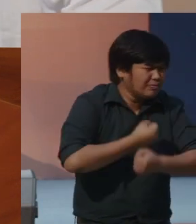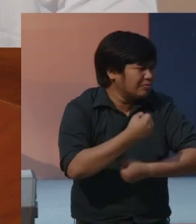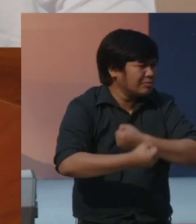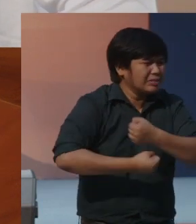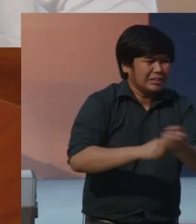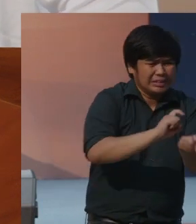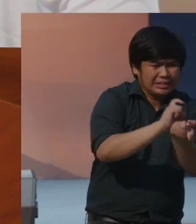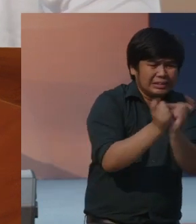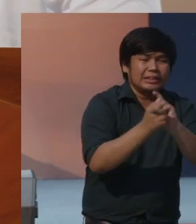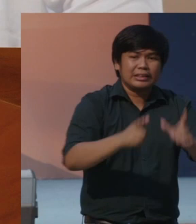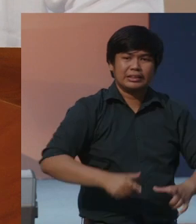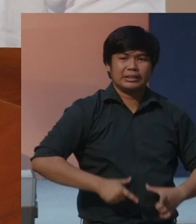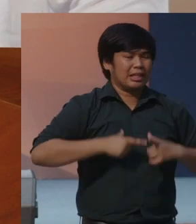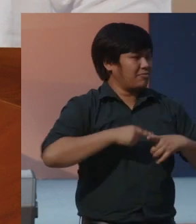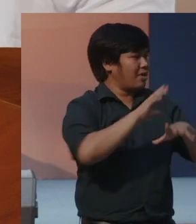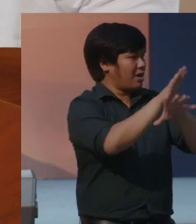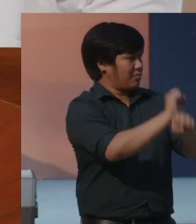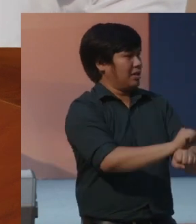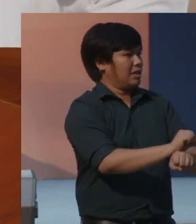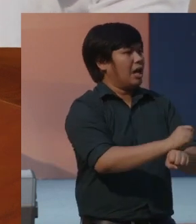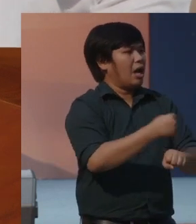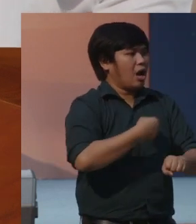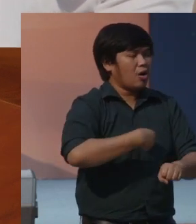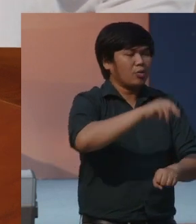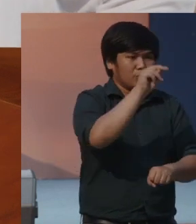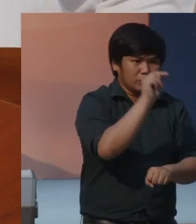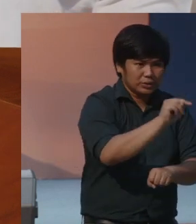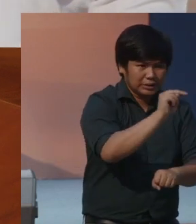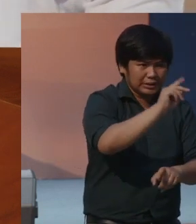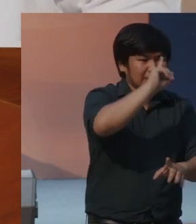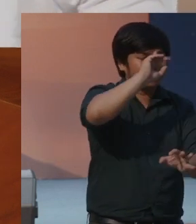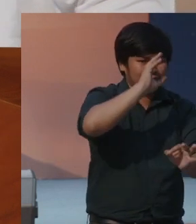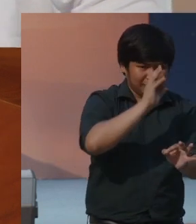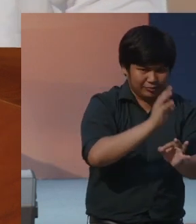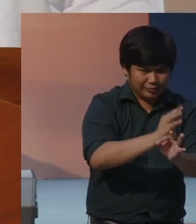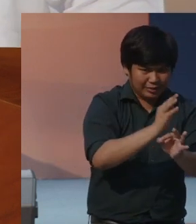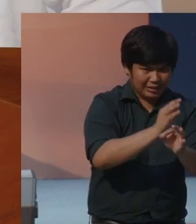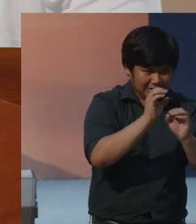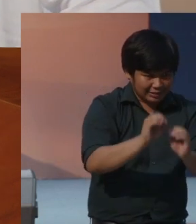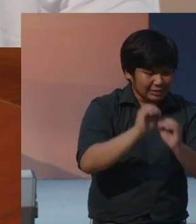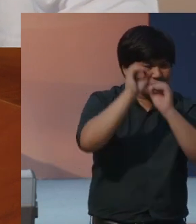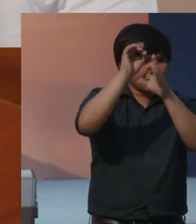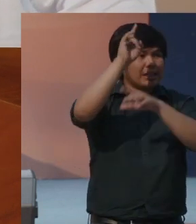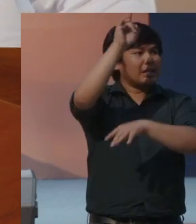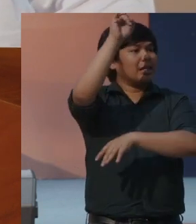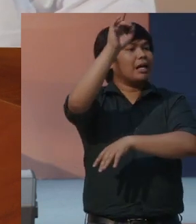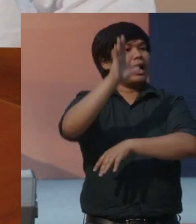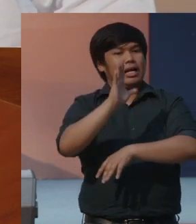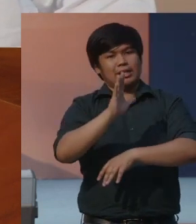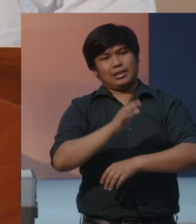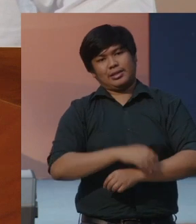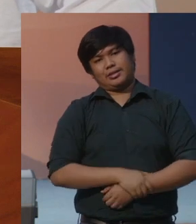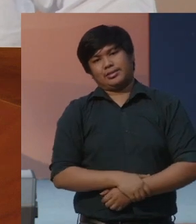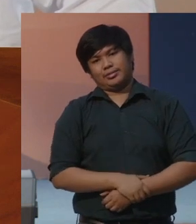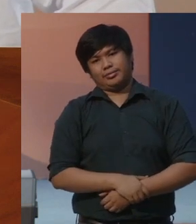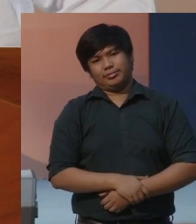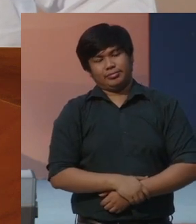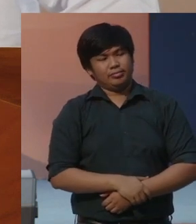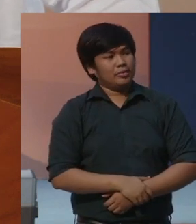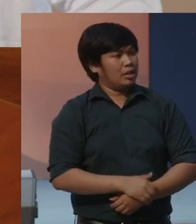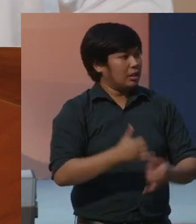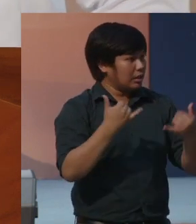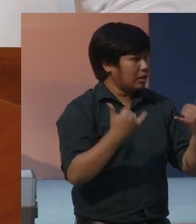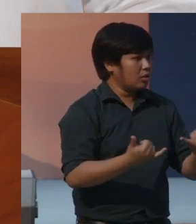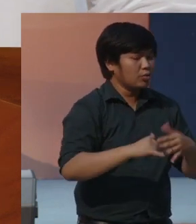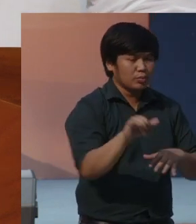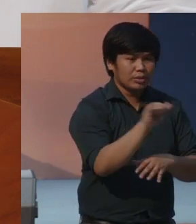transition sa aking buhay. At kailangan kong manampalataya sa katapatan ng Diyos sa akin. At ganun din sa lahat